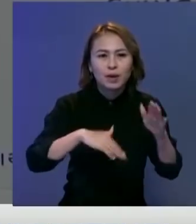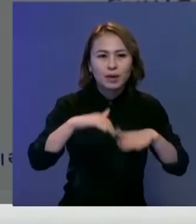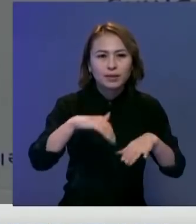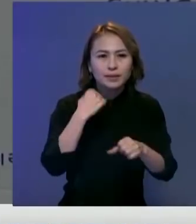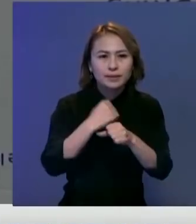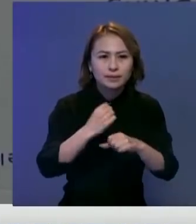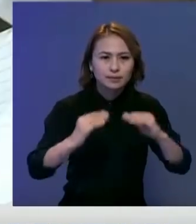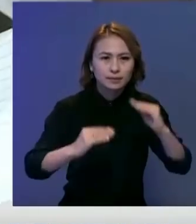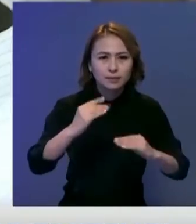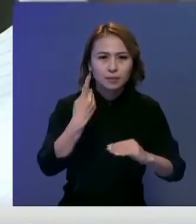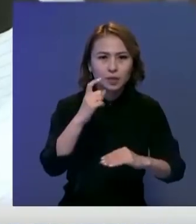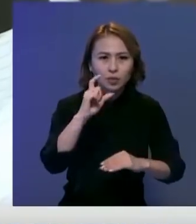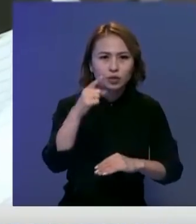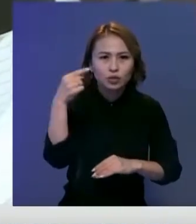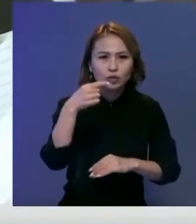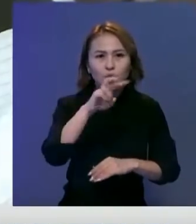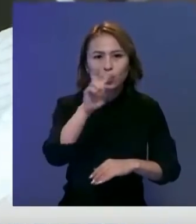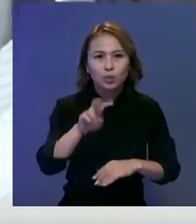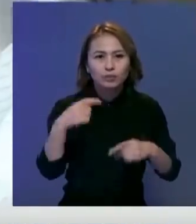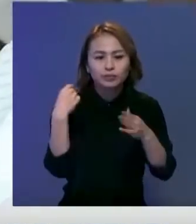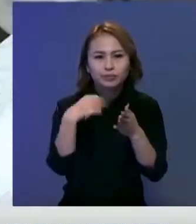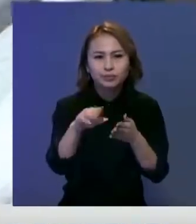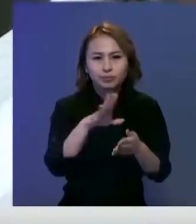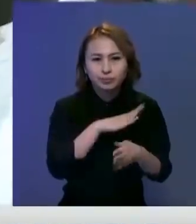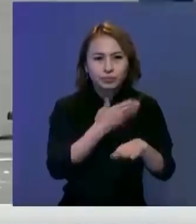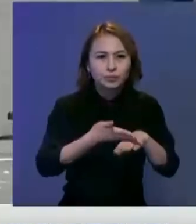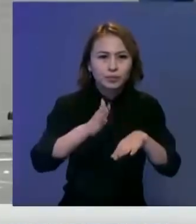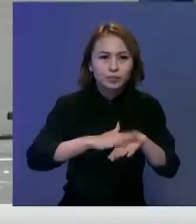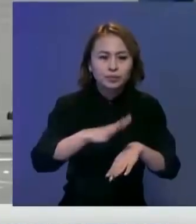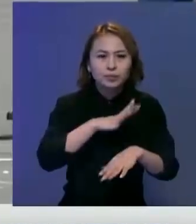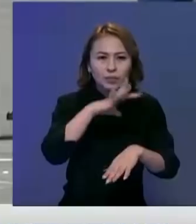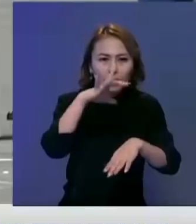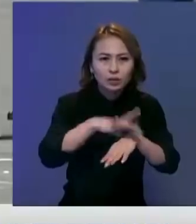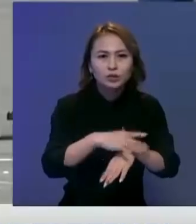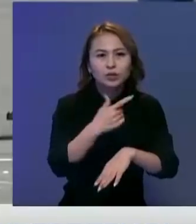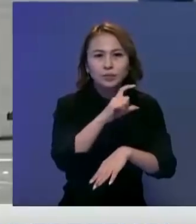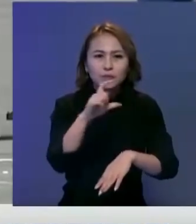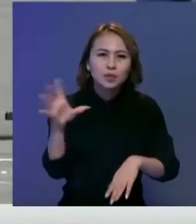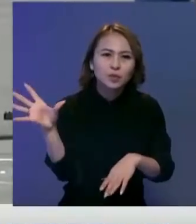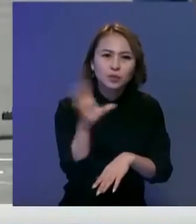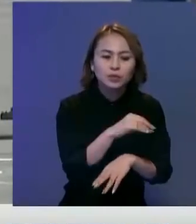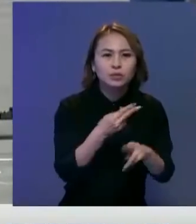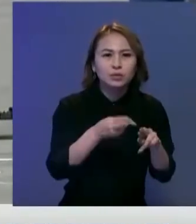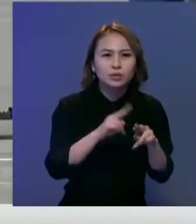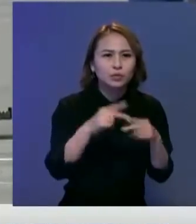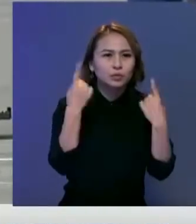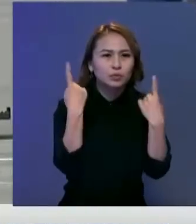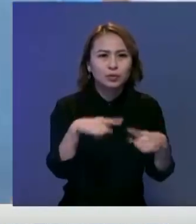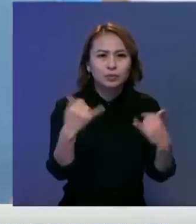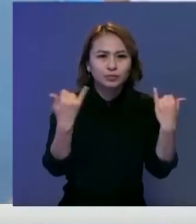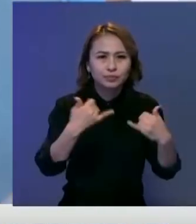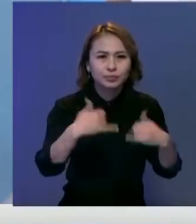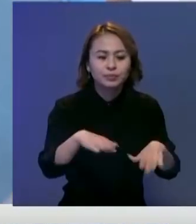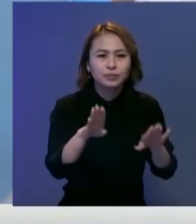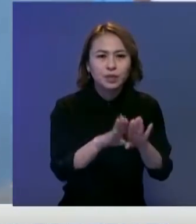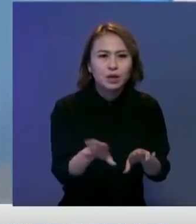екпенің бір дозасын 1000 долларға сатып алған. Ал Полша да анықталған құтылардың ішінен безеуге қарсы сұйықтық шыққан.